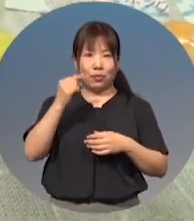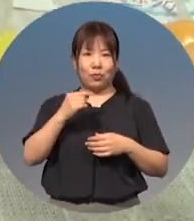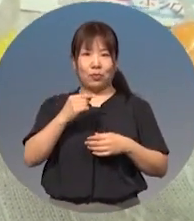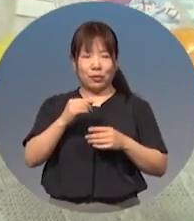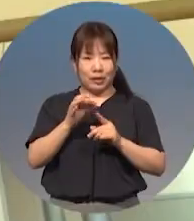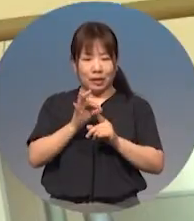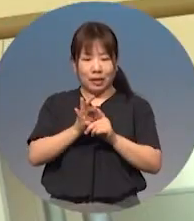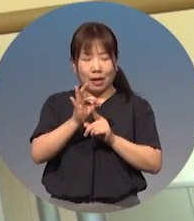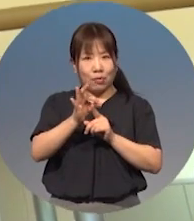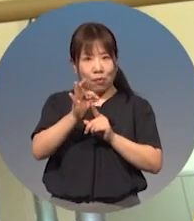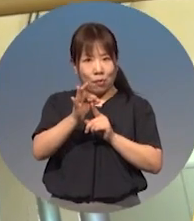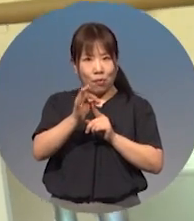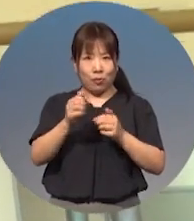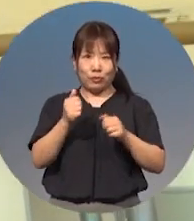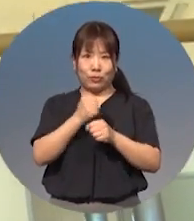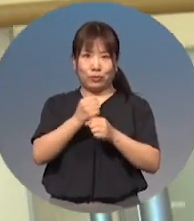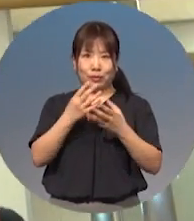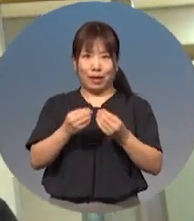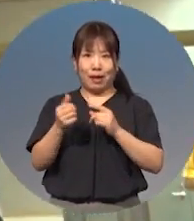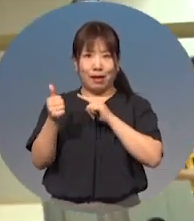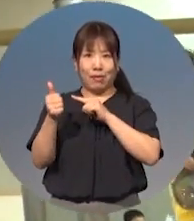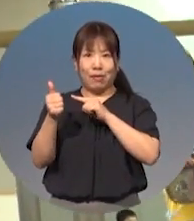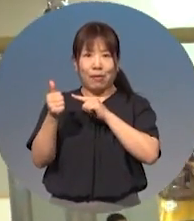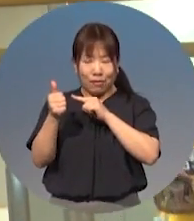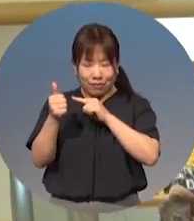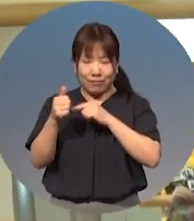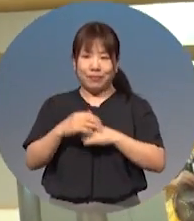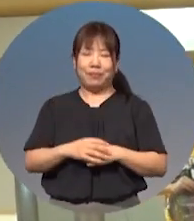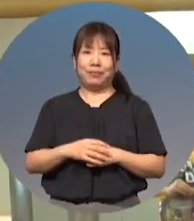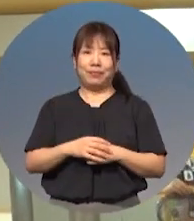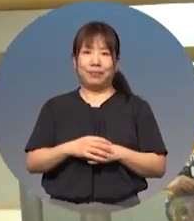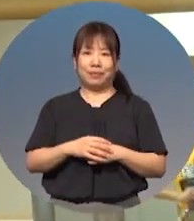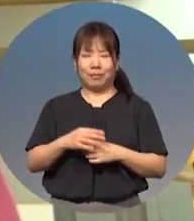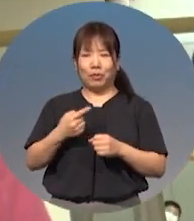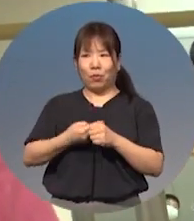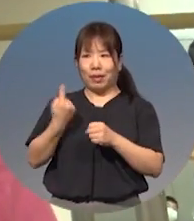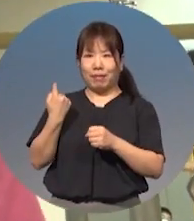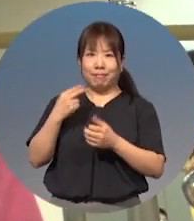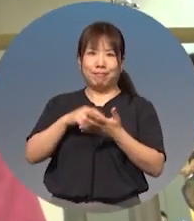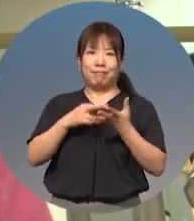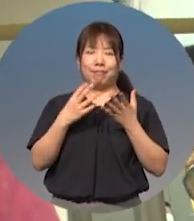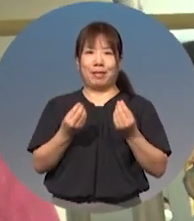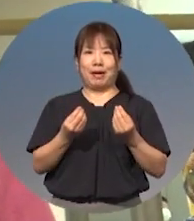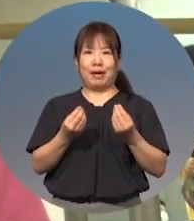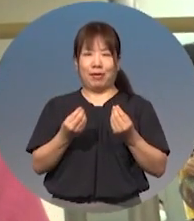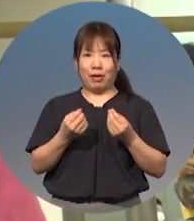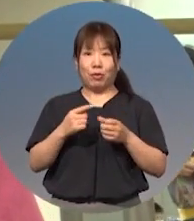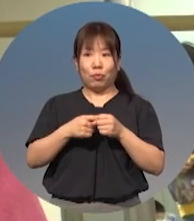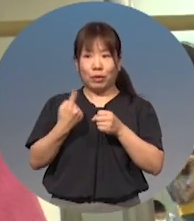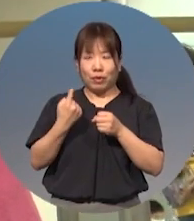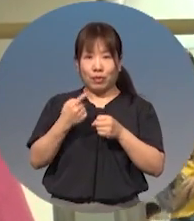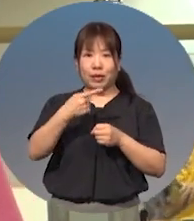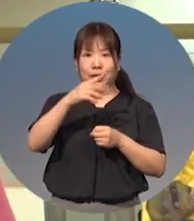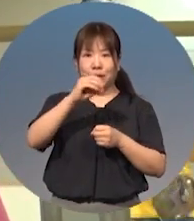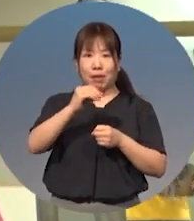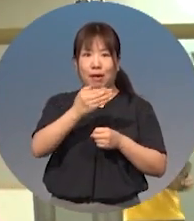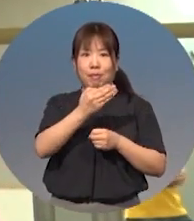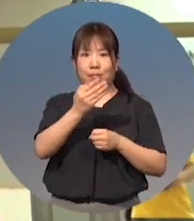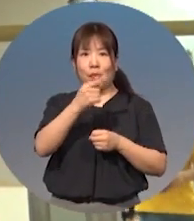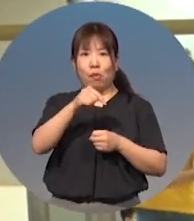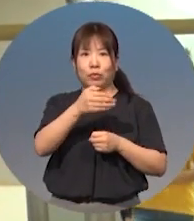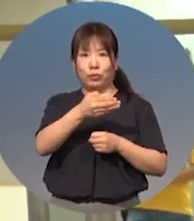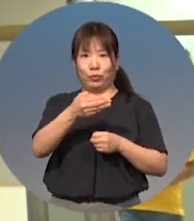男の子は去年とかやってもらってで去年が一番文句言った今回